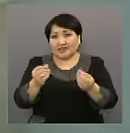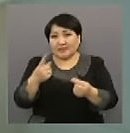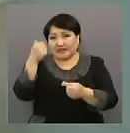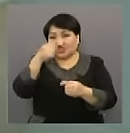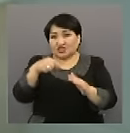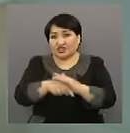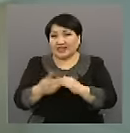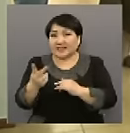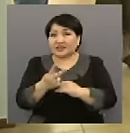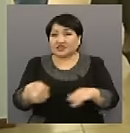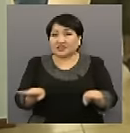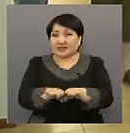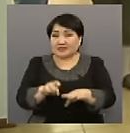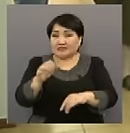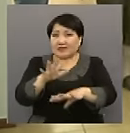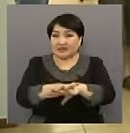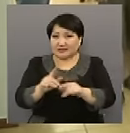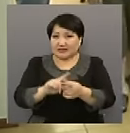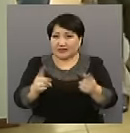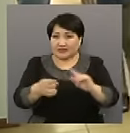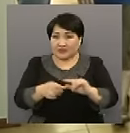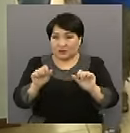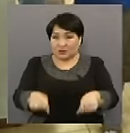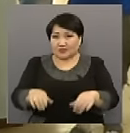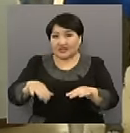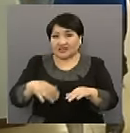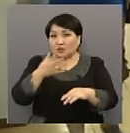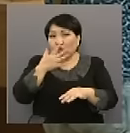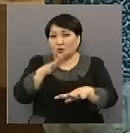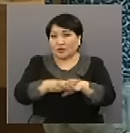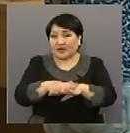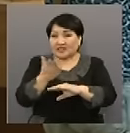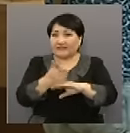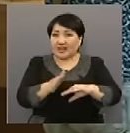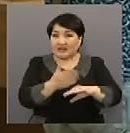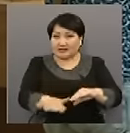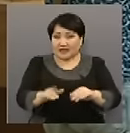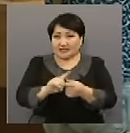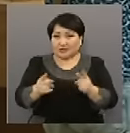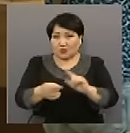екінші деңгейлі банктерден айырбастауға болады. Кейін тек ұлттық банк филиалдарында ауыстыруға тура келетінін түсіндірді.